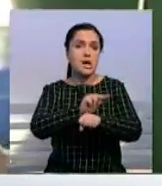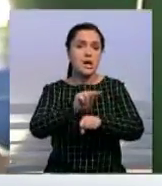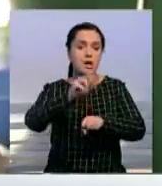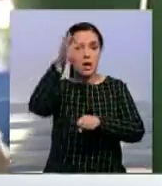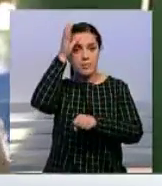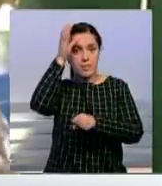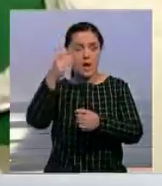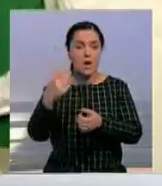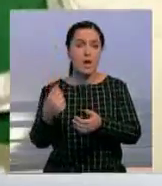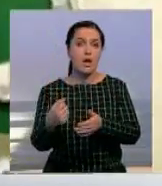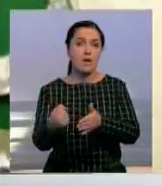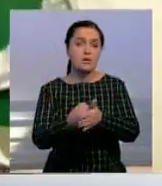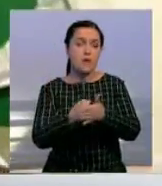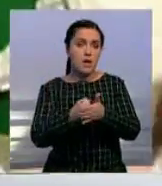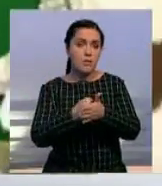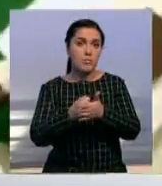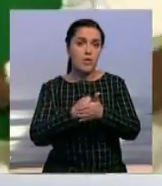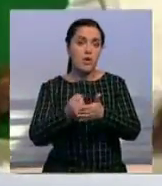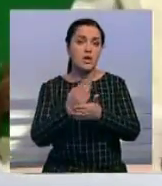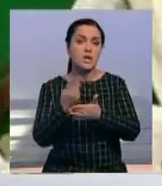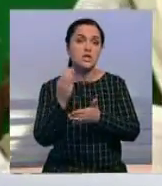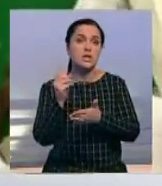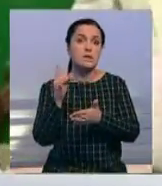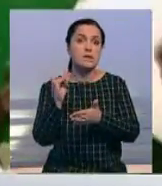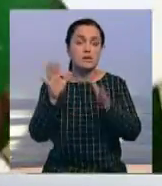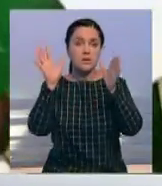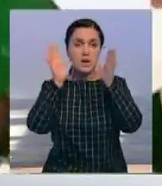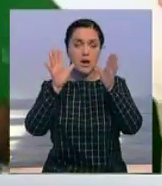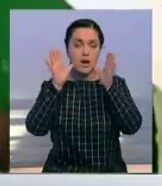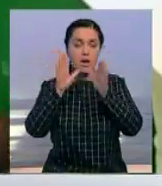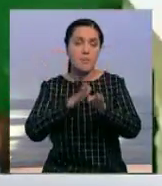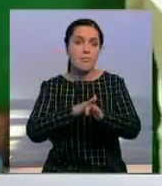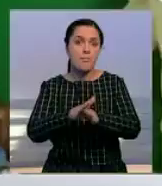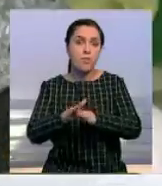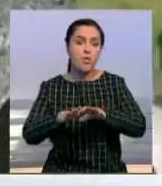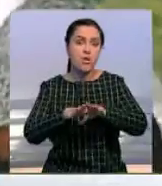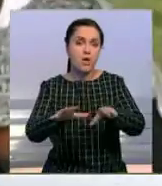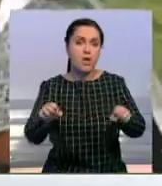добиваясь официального введения шариата на всей территории Нигерии.